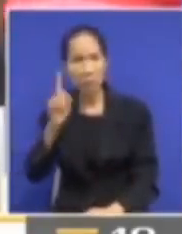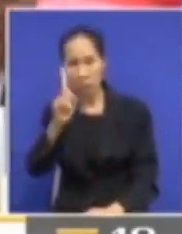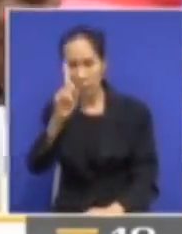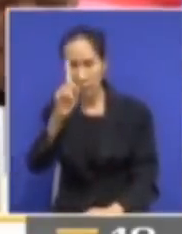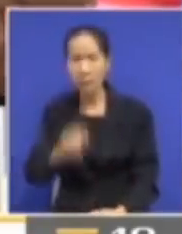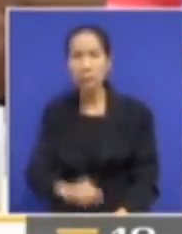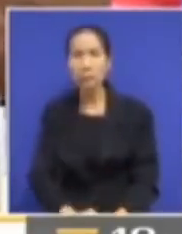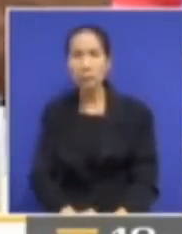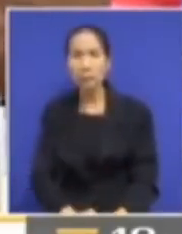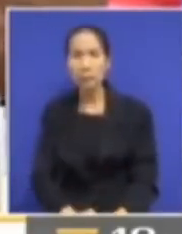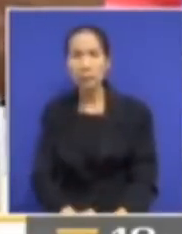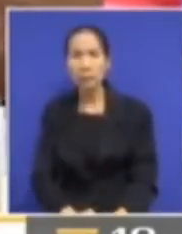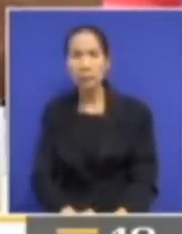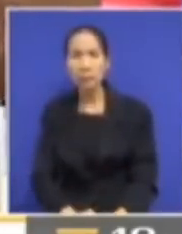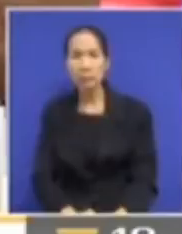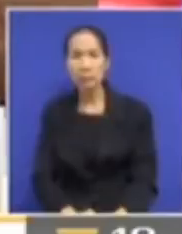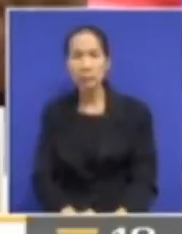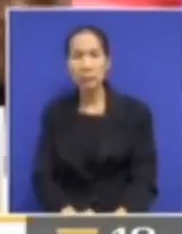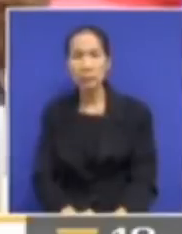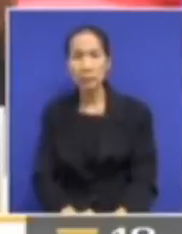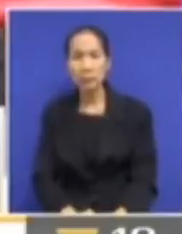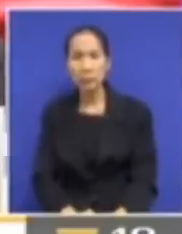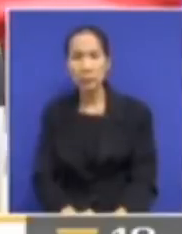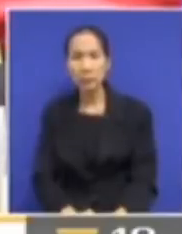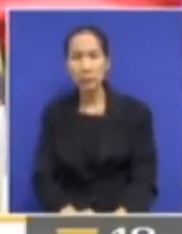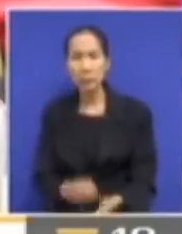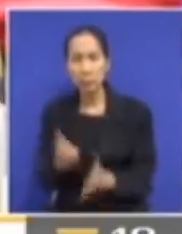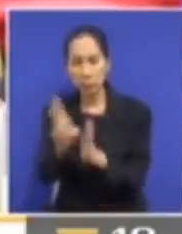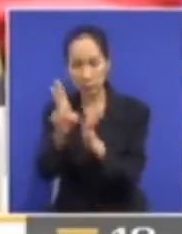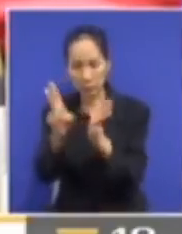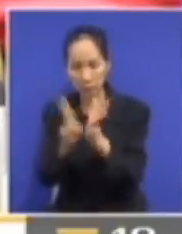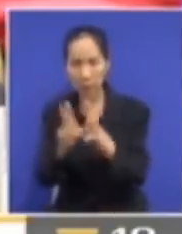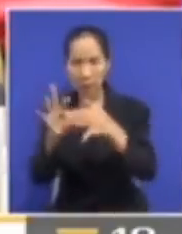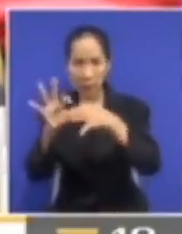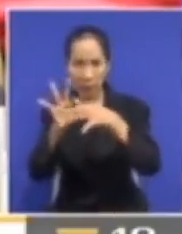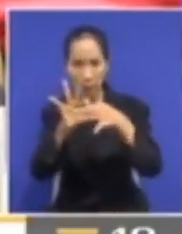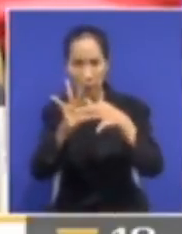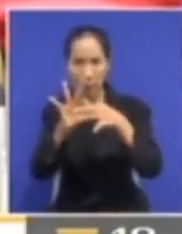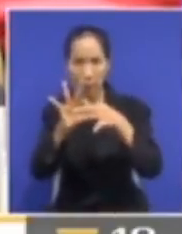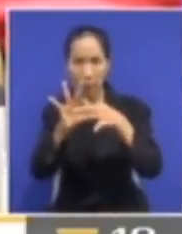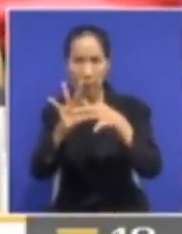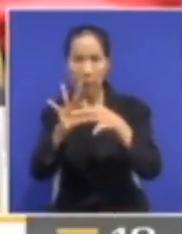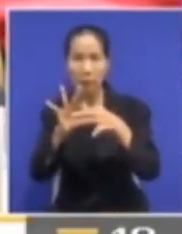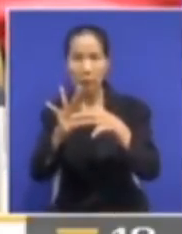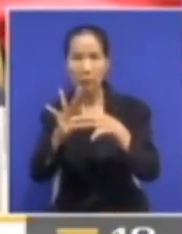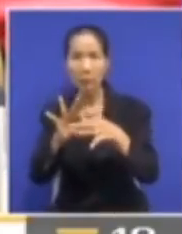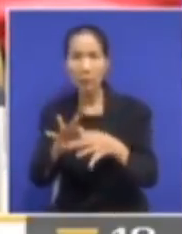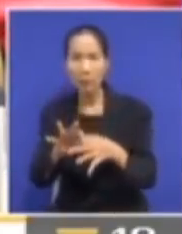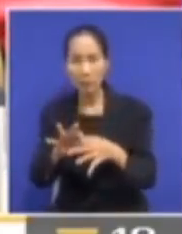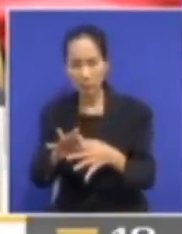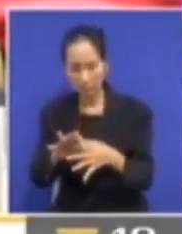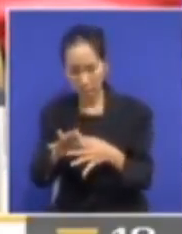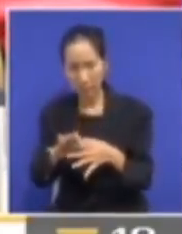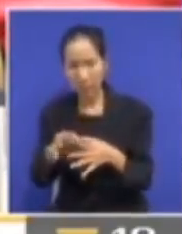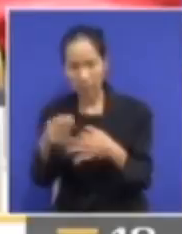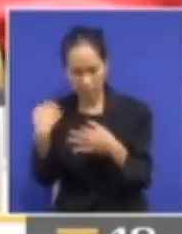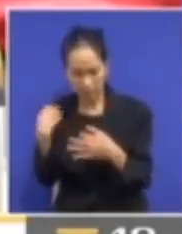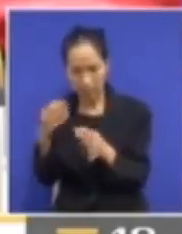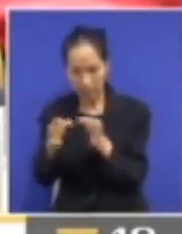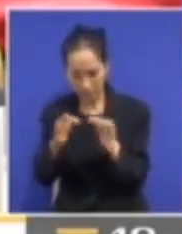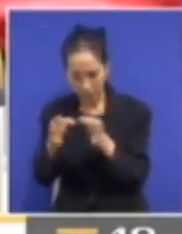ครับก่อนอื่นก็จะต้องขอกราบเรียนข้อกฎหมายที่เกี่ยวข้องซะก่อนแล้วค่อยเรียนข้อเท็จจริงในภายหลังน